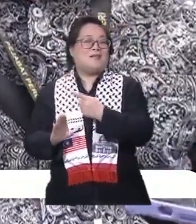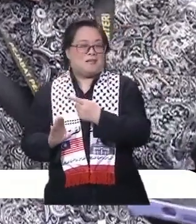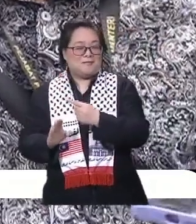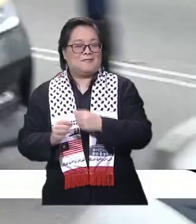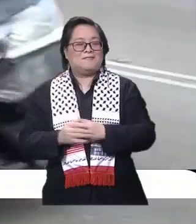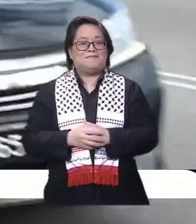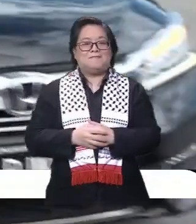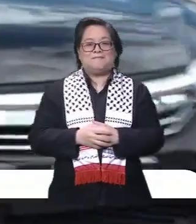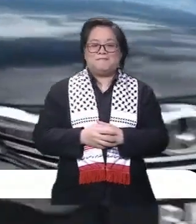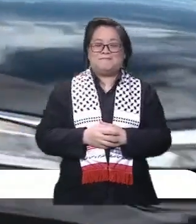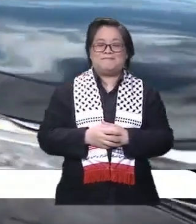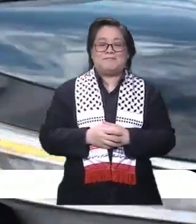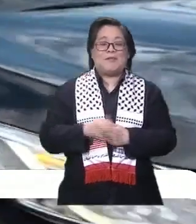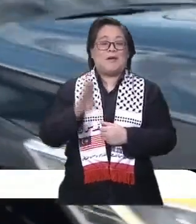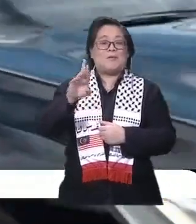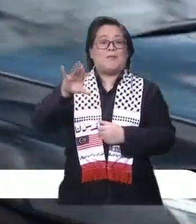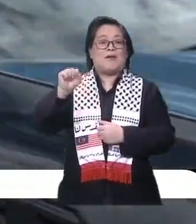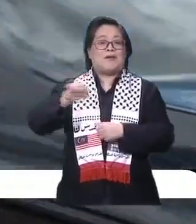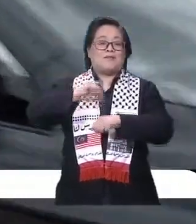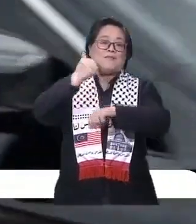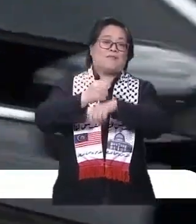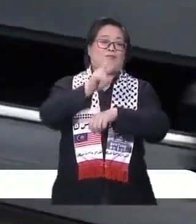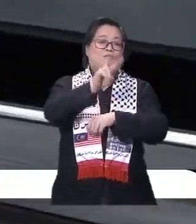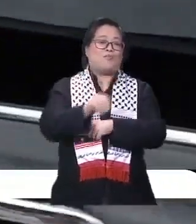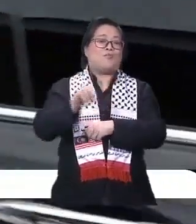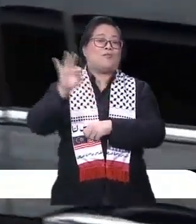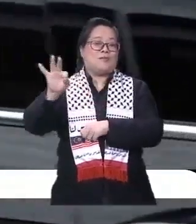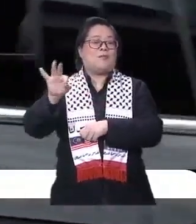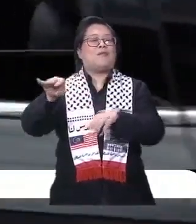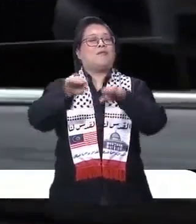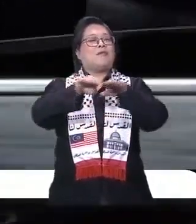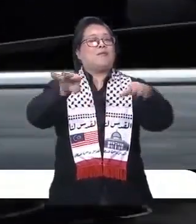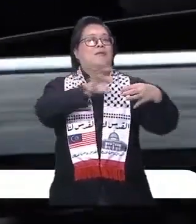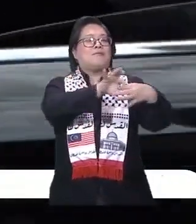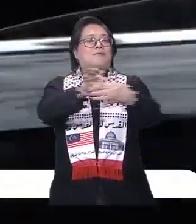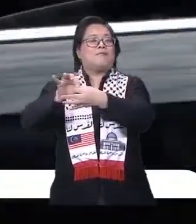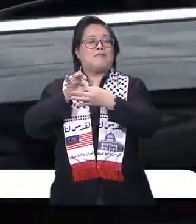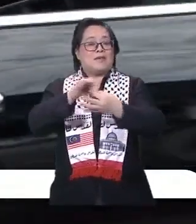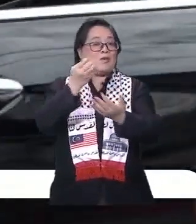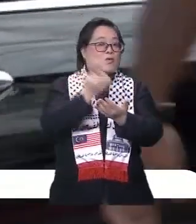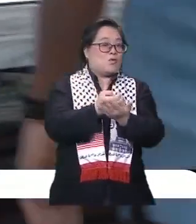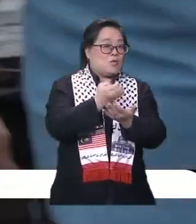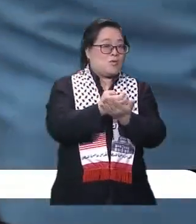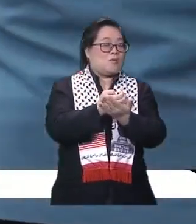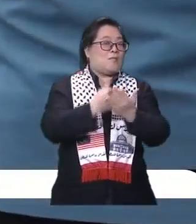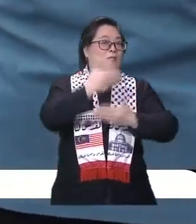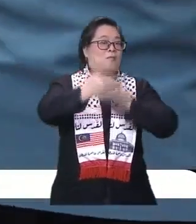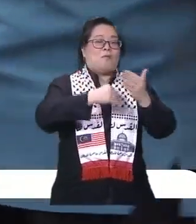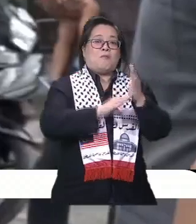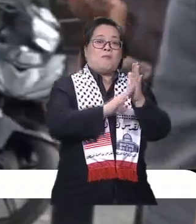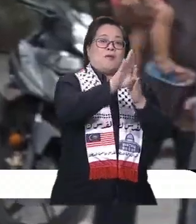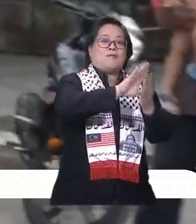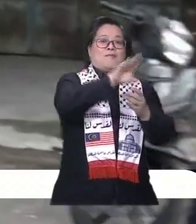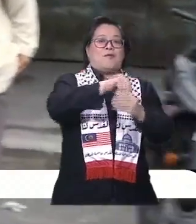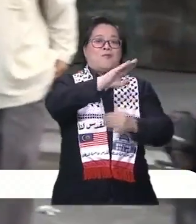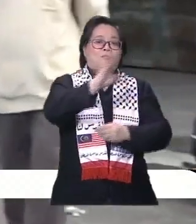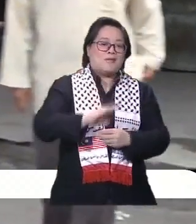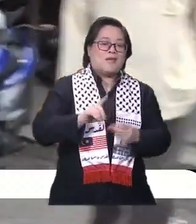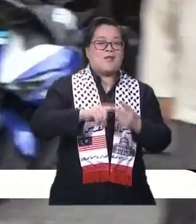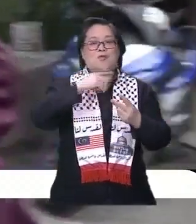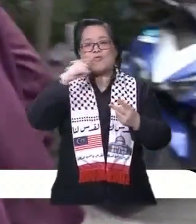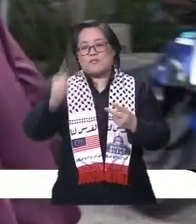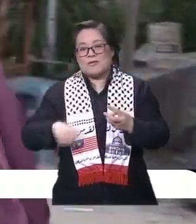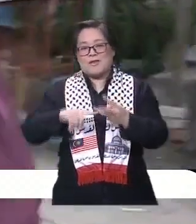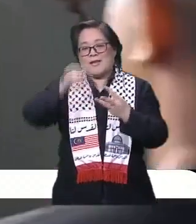yang sedemikian. BRICS ditubuhkan pada 2009 sebagai platform kerjasama untuk ekonomi yang sedang pesat membangun, merangkumi Brazil,